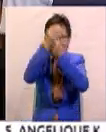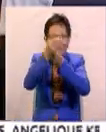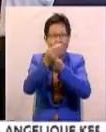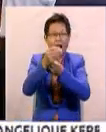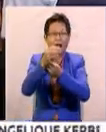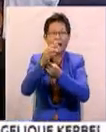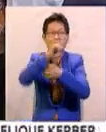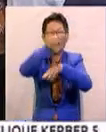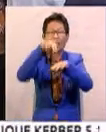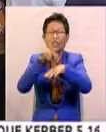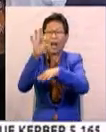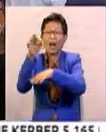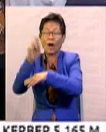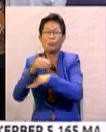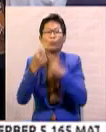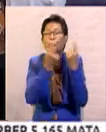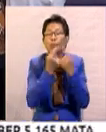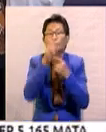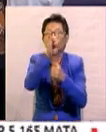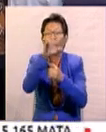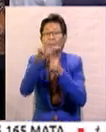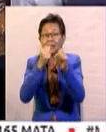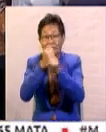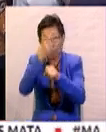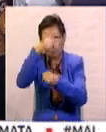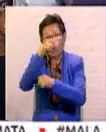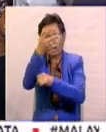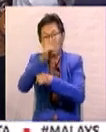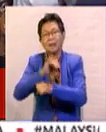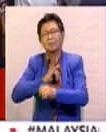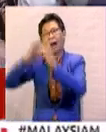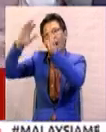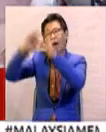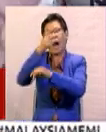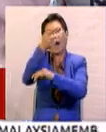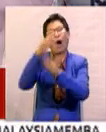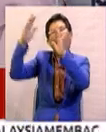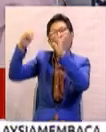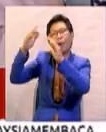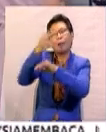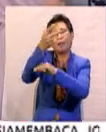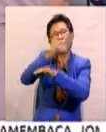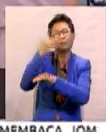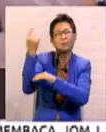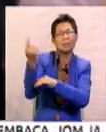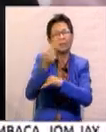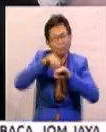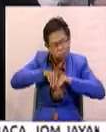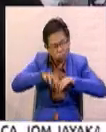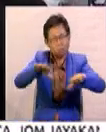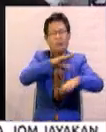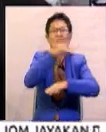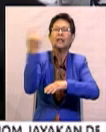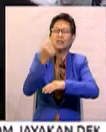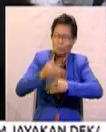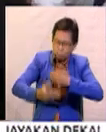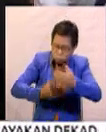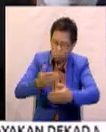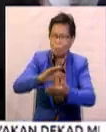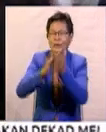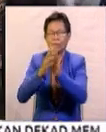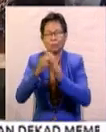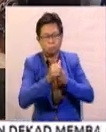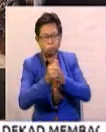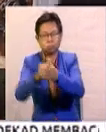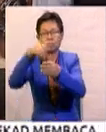Selamat ulang tahun yang ke-73 buat RTM. Saya harapkan moga-moga RTM akan sentiasa berkembang, sentiasa maju ke hadapan, sentiasa menjadi